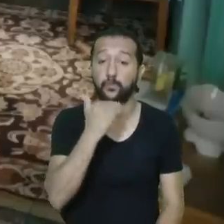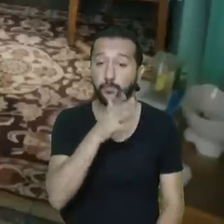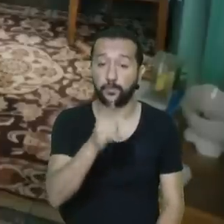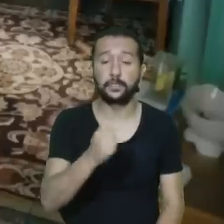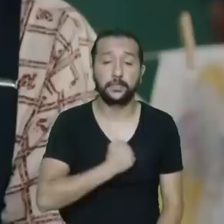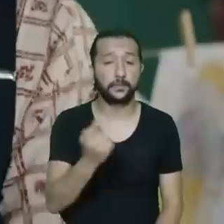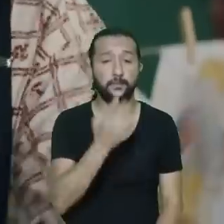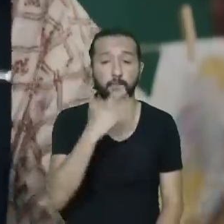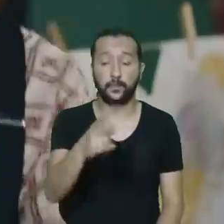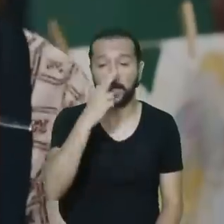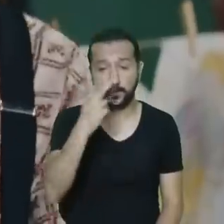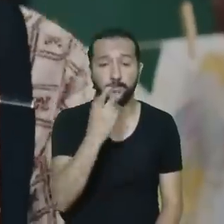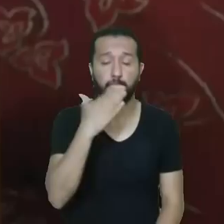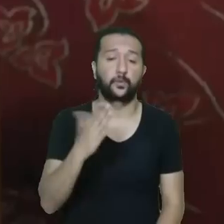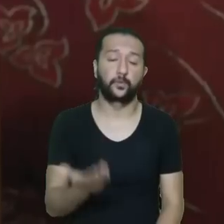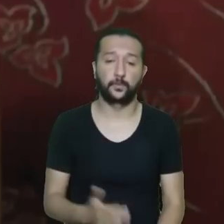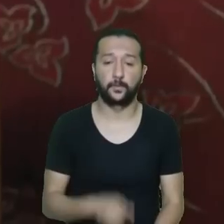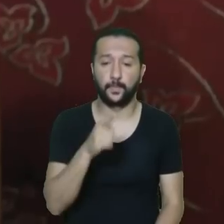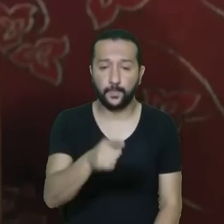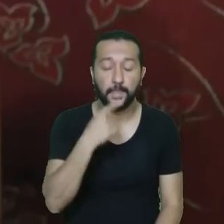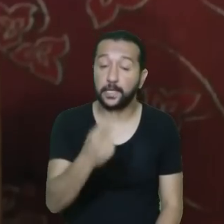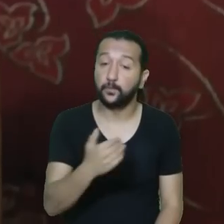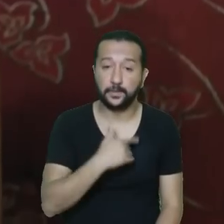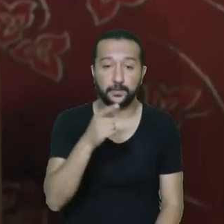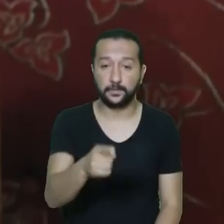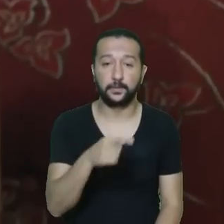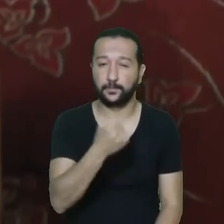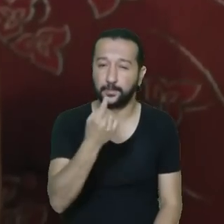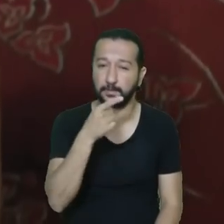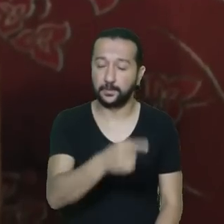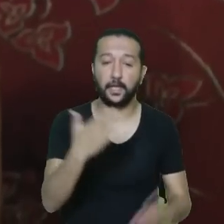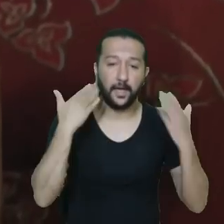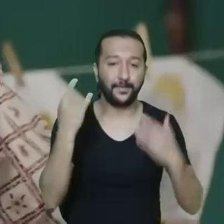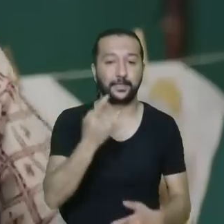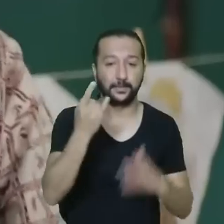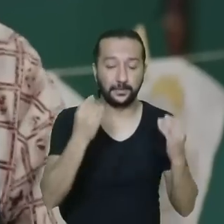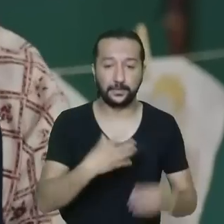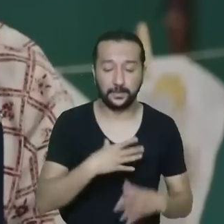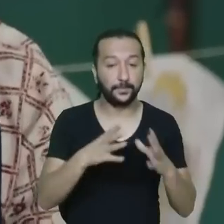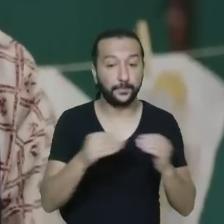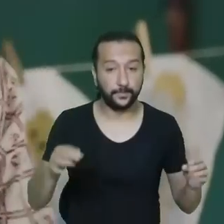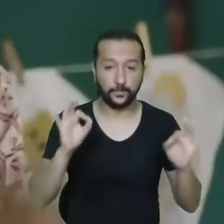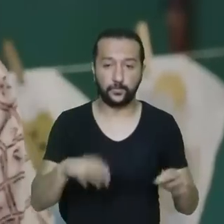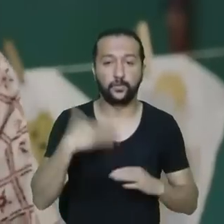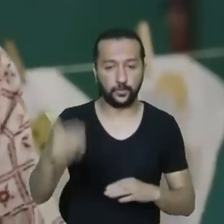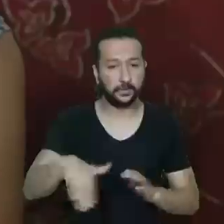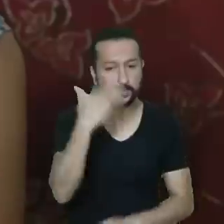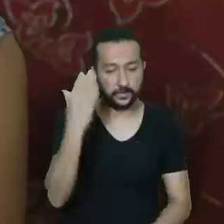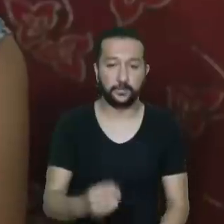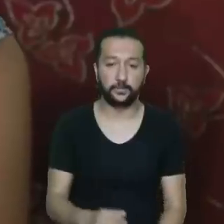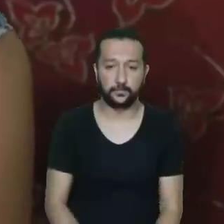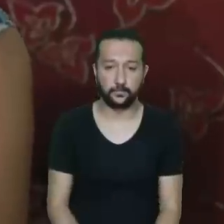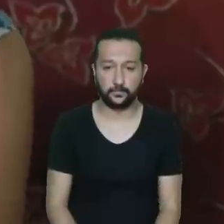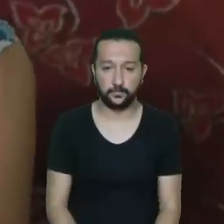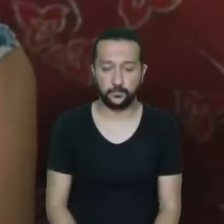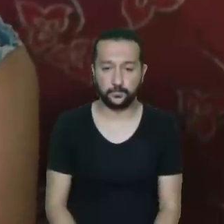musun? Sıkılacak bir şey yok. Alışacak bir şey de yok. Ne dedim ben sana? Ya biraz hava alalım, kendimize gelelim. Ondan sonra döneceğiz. Sibel'in